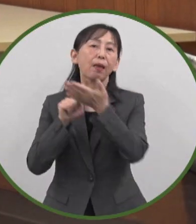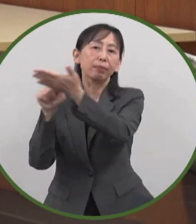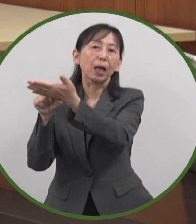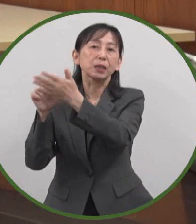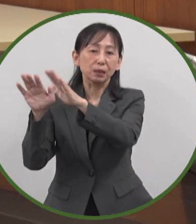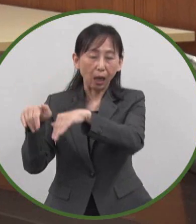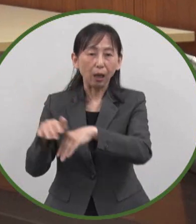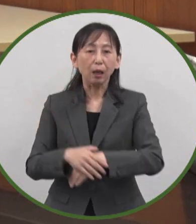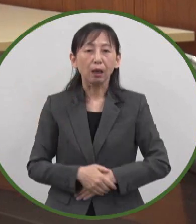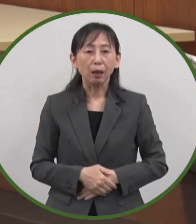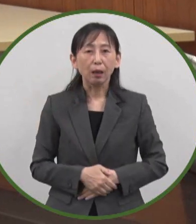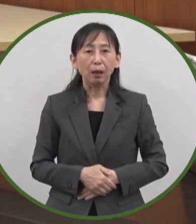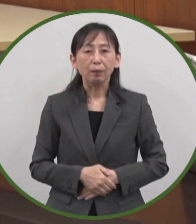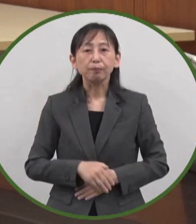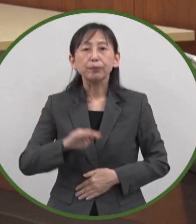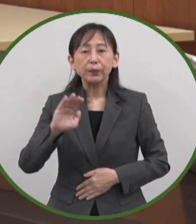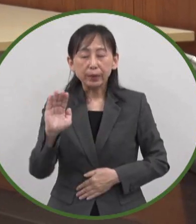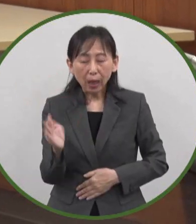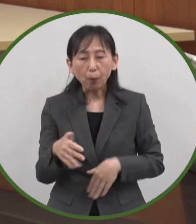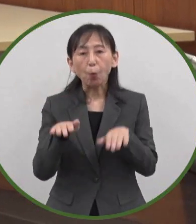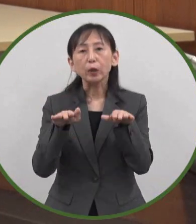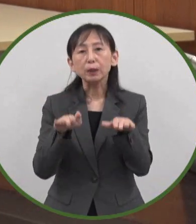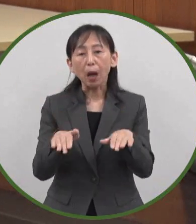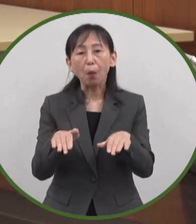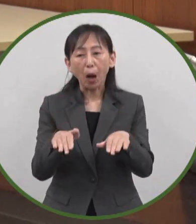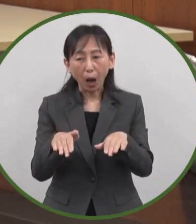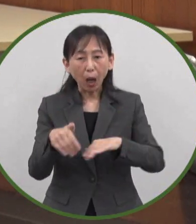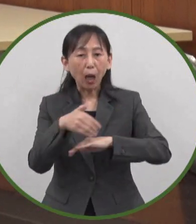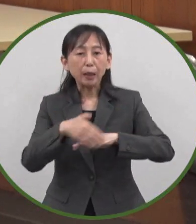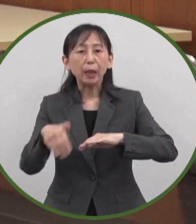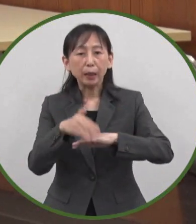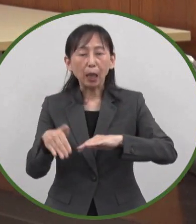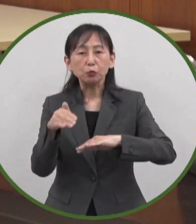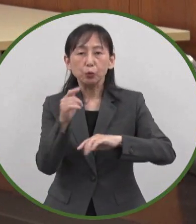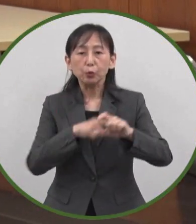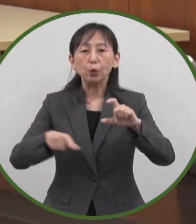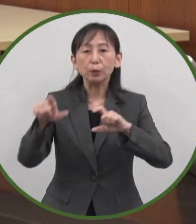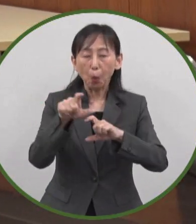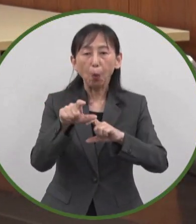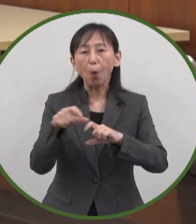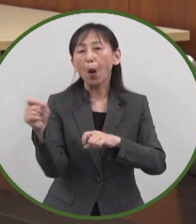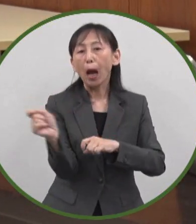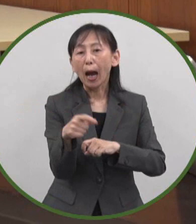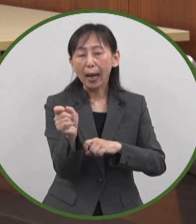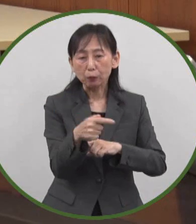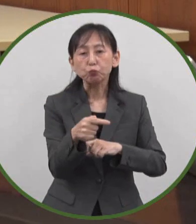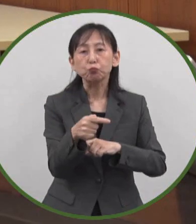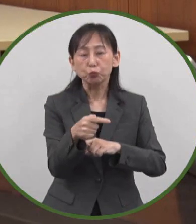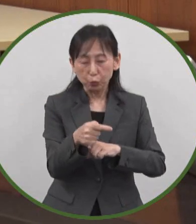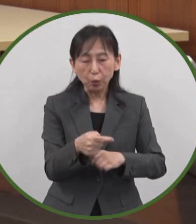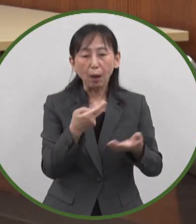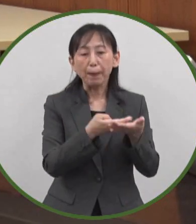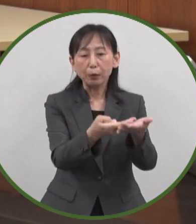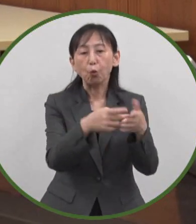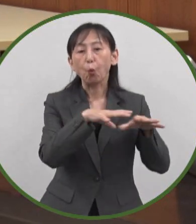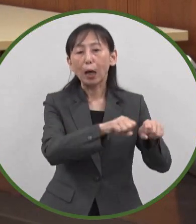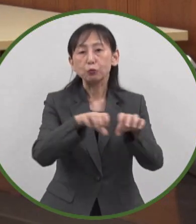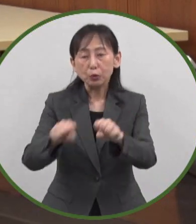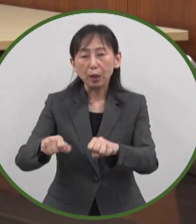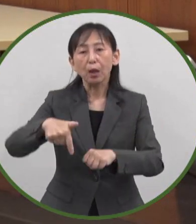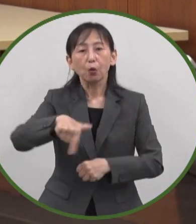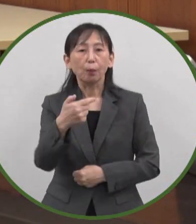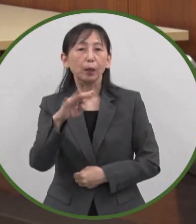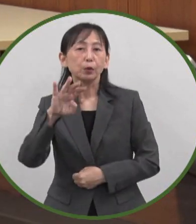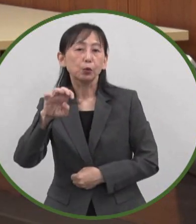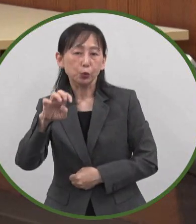でございますが、現にその計画を前倒しして病床確保しておりまして、現行約640床確保しているという状況になります